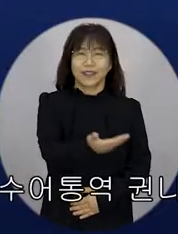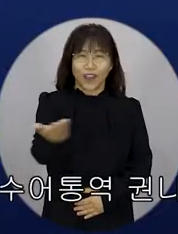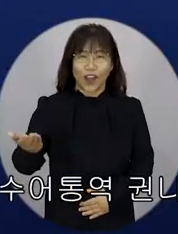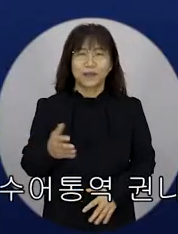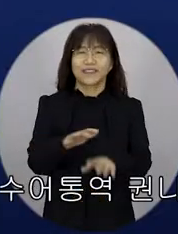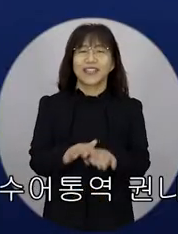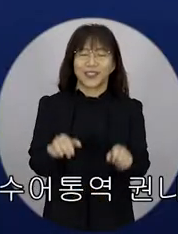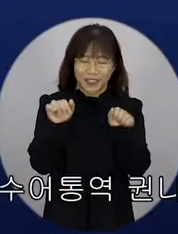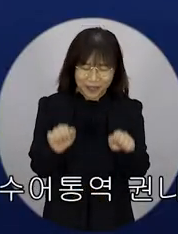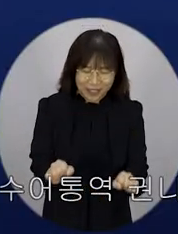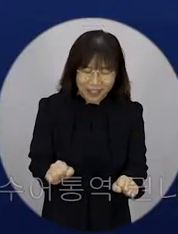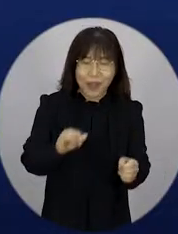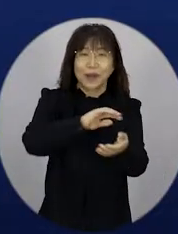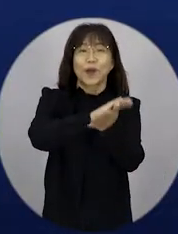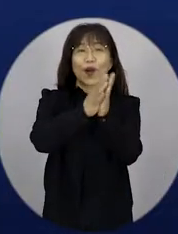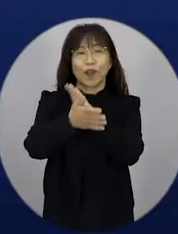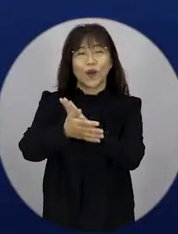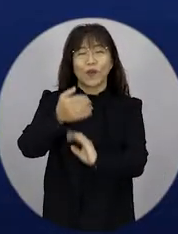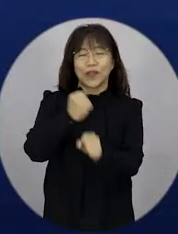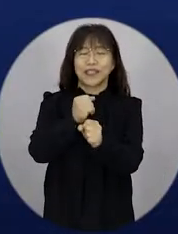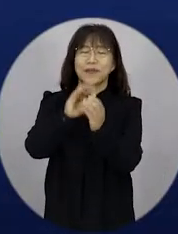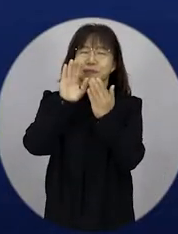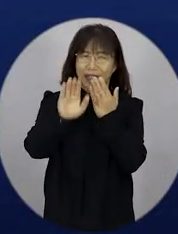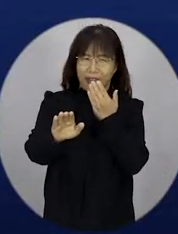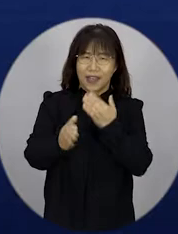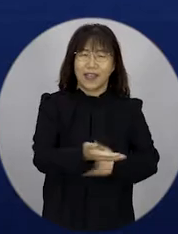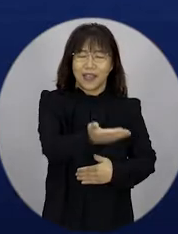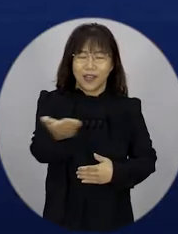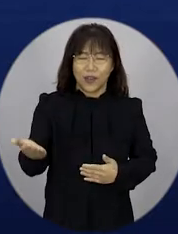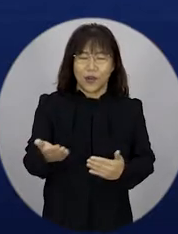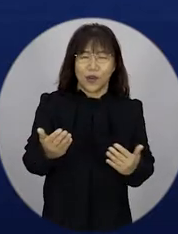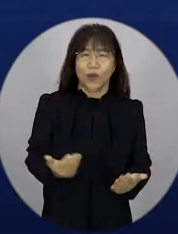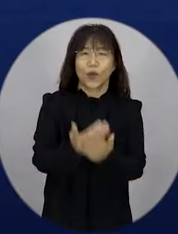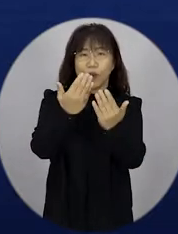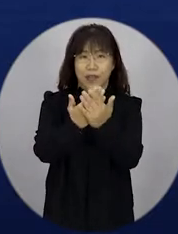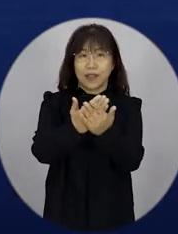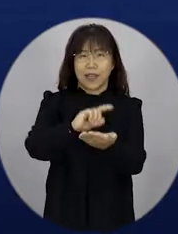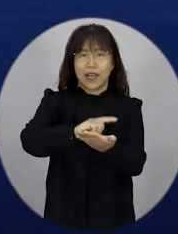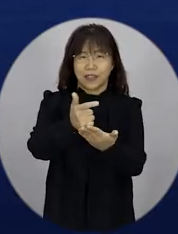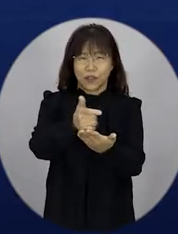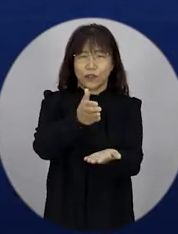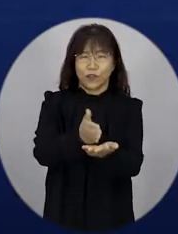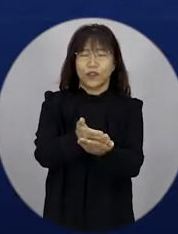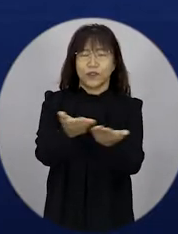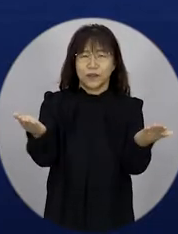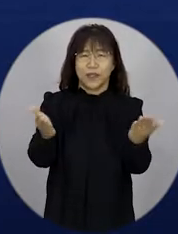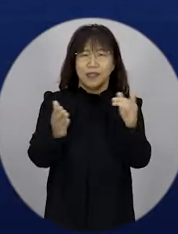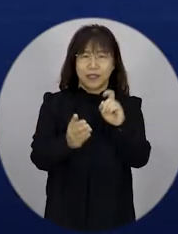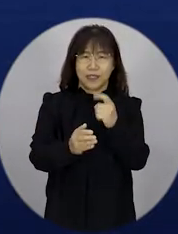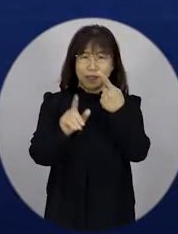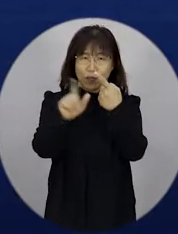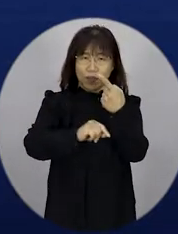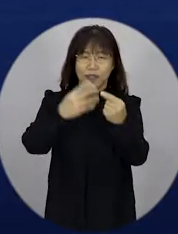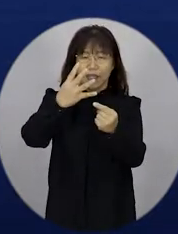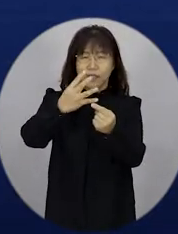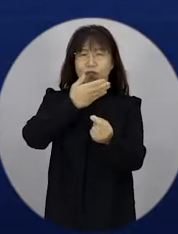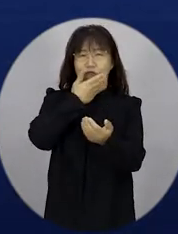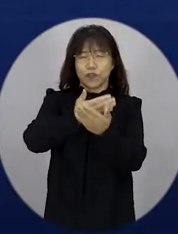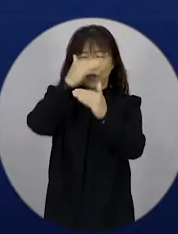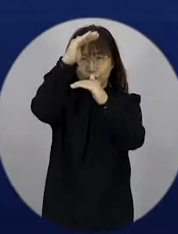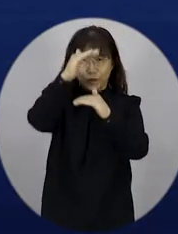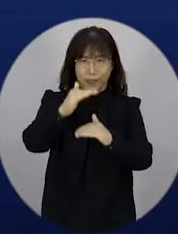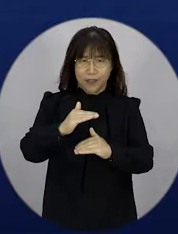구민 여러분 안녕하십니까? 변화로 만드는 미래, 구민과 도약하는 강서, 아이강서TV 김민주입니다. 11월 넷째